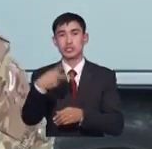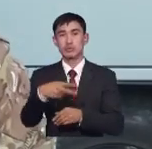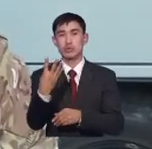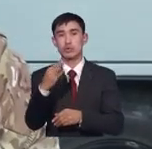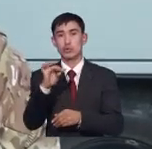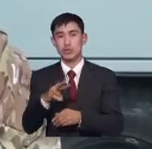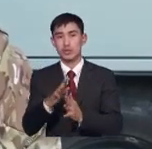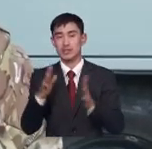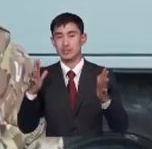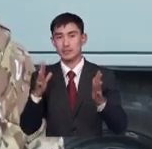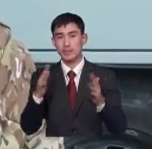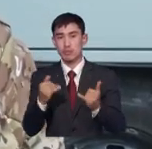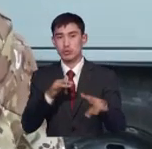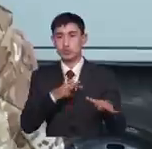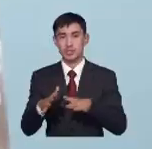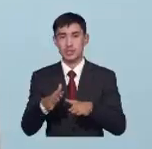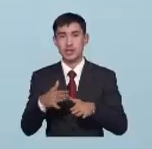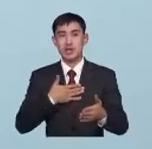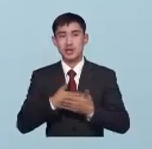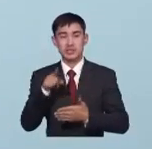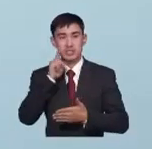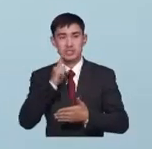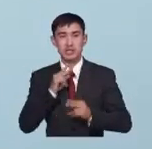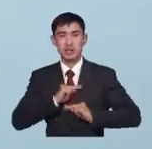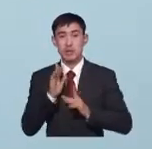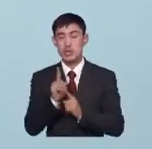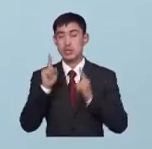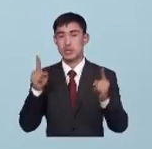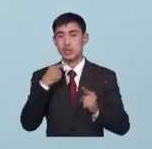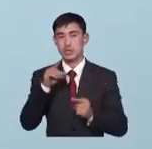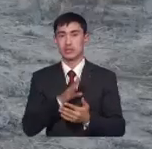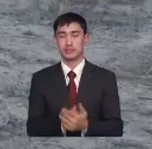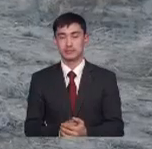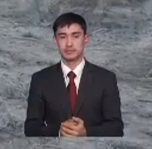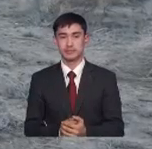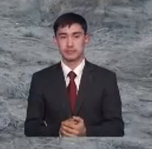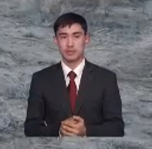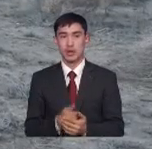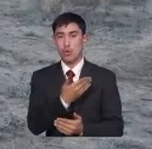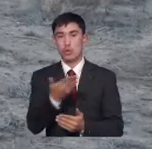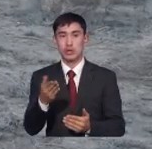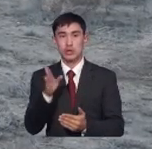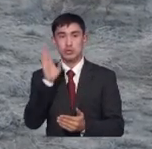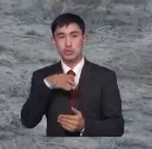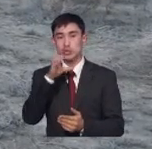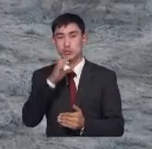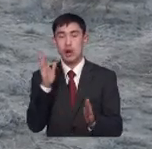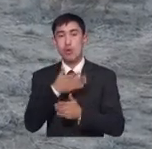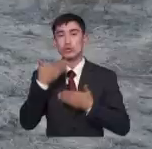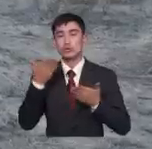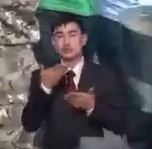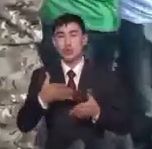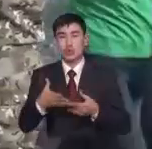24 тоннадан асты. Бұл шарада ерікті жастардың еңбегі ерен екенін айта кеткен жөн. Олар суын ішіп, ауасын